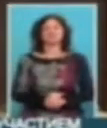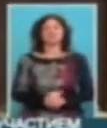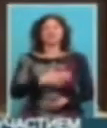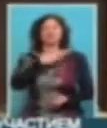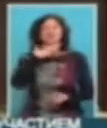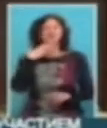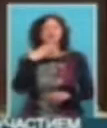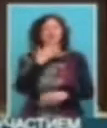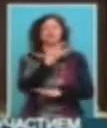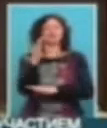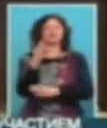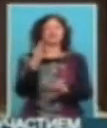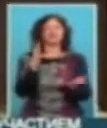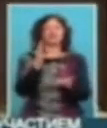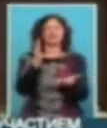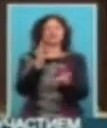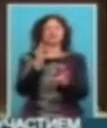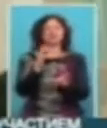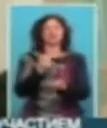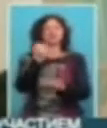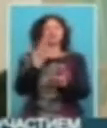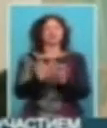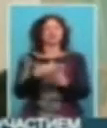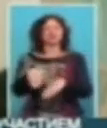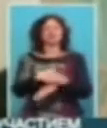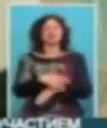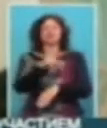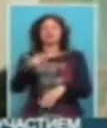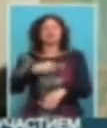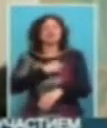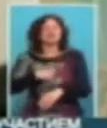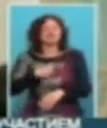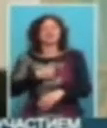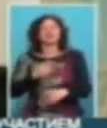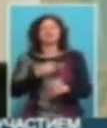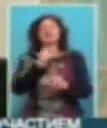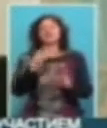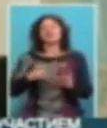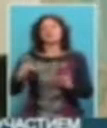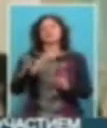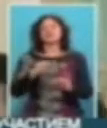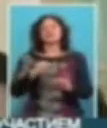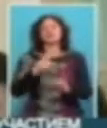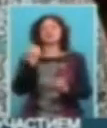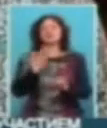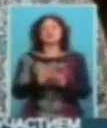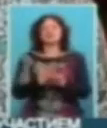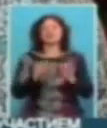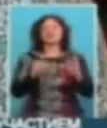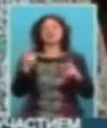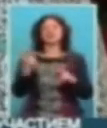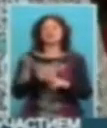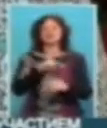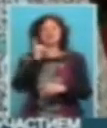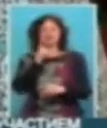Массовая обрезка деревьев уже стартовала на центральных улицах. Горожане вновь негодуют. Областной центр опять лишается зеленых насаждений и